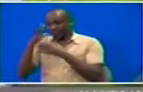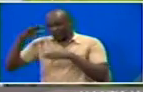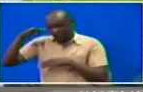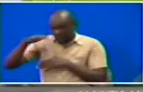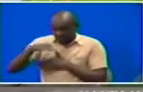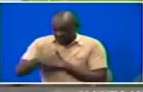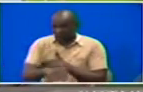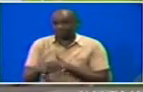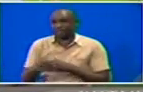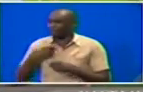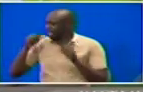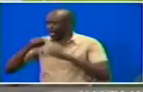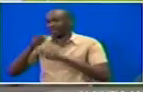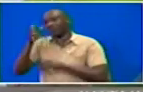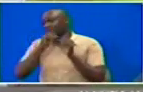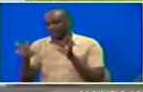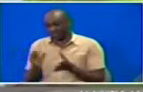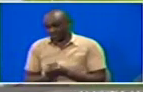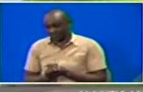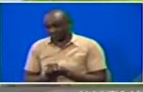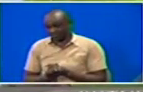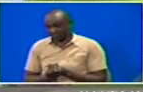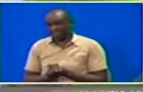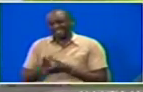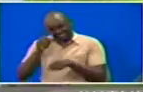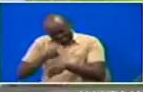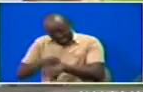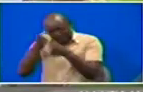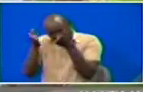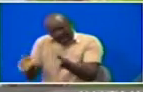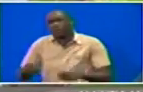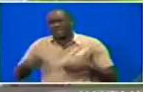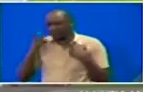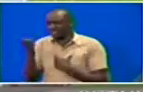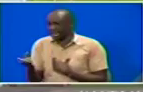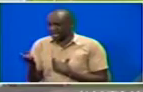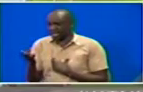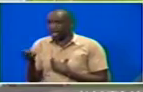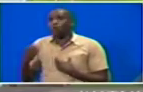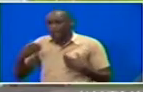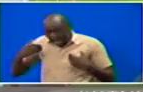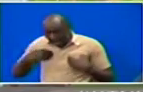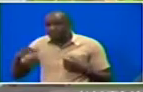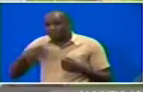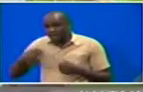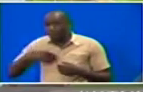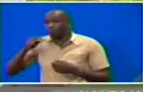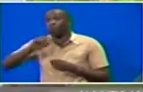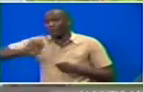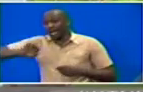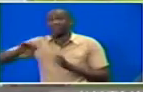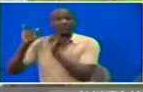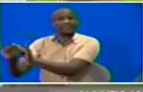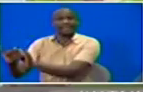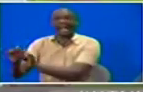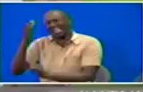lakini sikubaliani nao. Katika muda huu ambapo tunaishi, kuna wale ambao tunaita remnant.